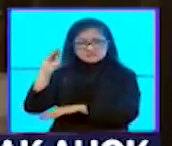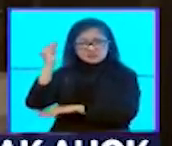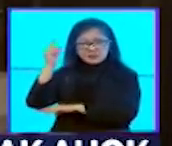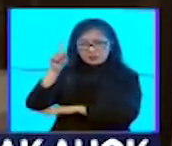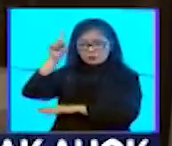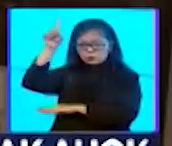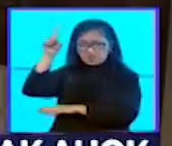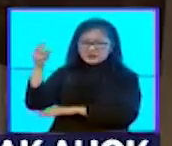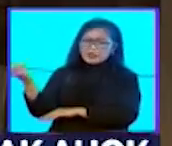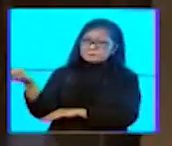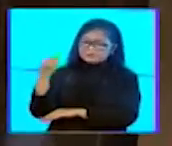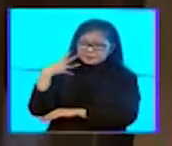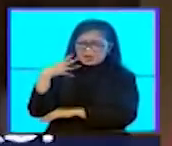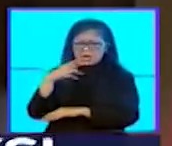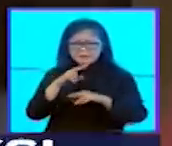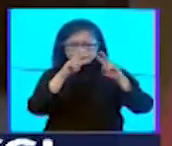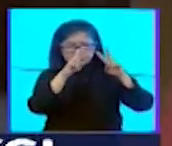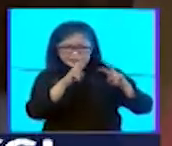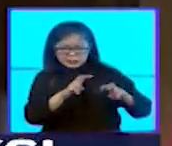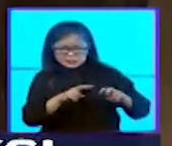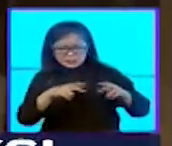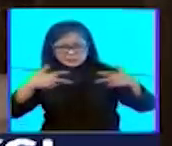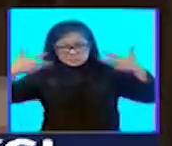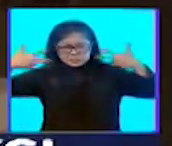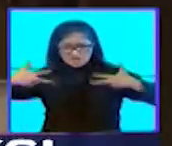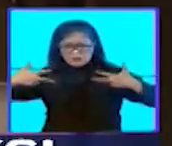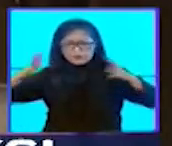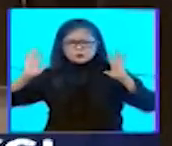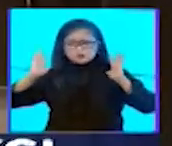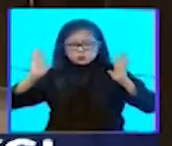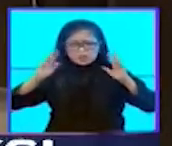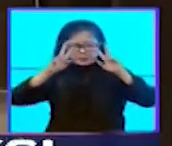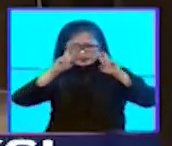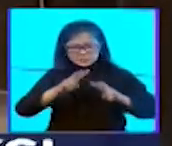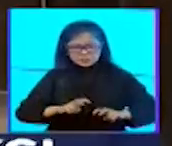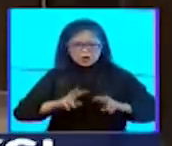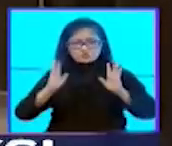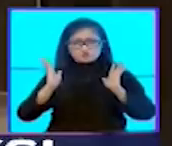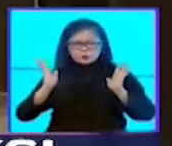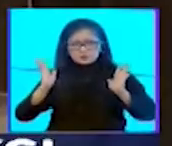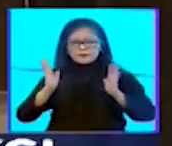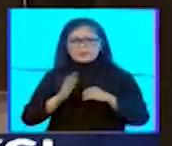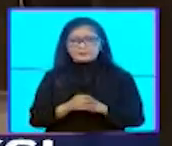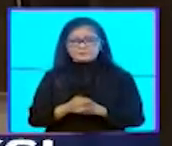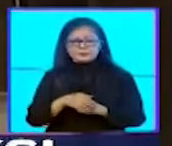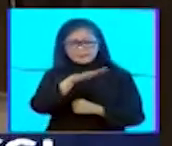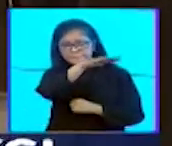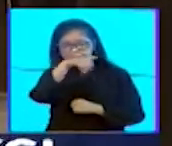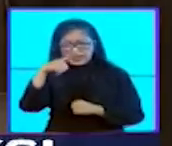Darmawan menyatakan telah memeriksa rekaman CCTV di lokasi dugaan penganiayaan. Polisi juga telah memanggil sejumlah